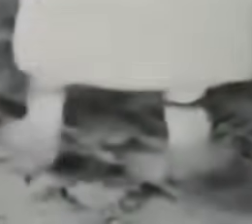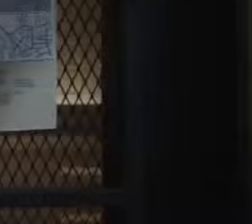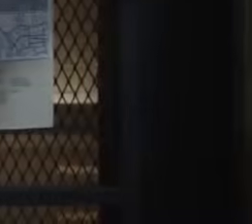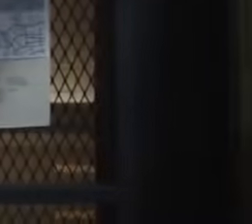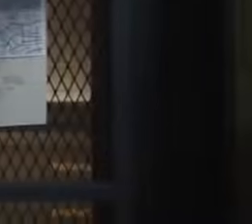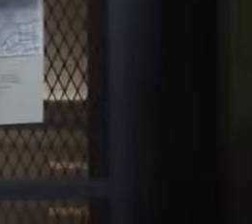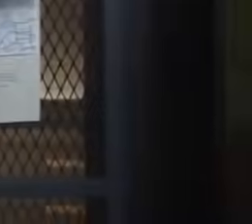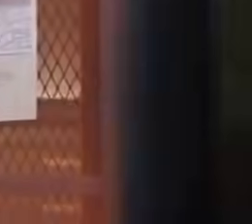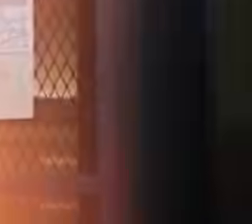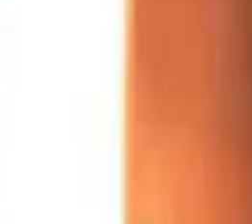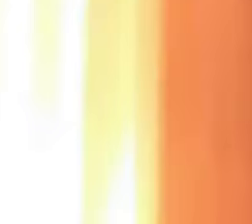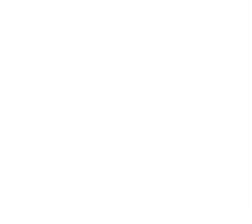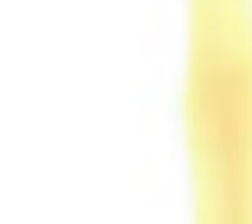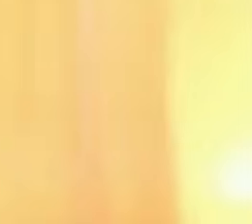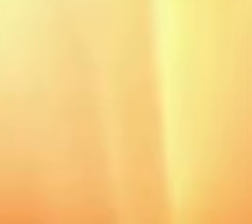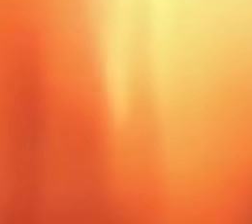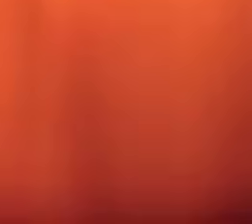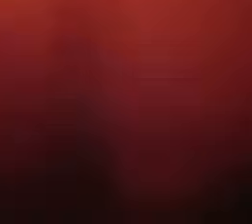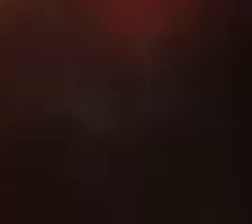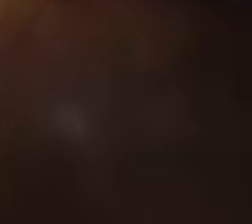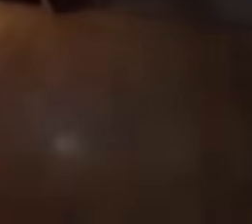주장입니다.